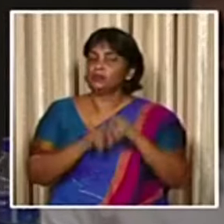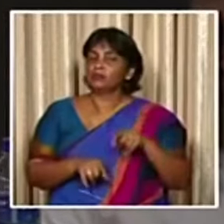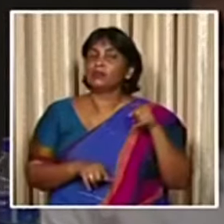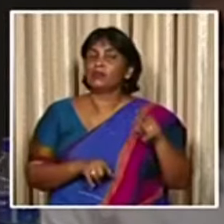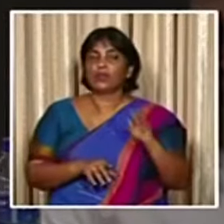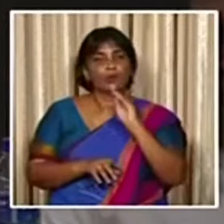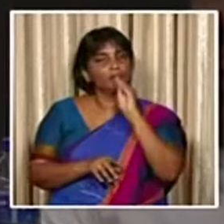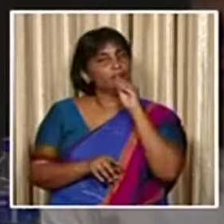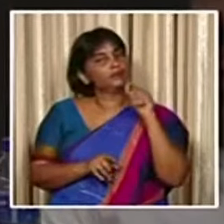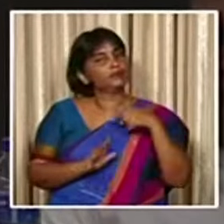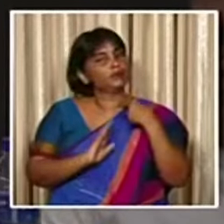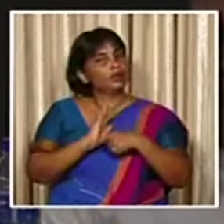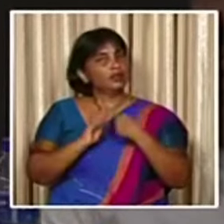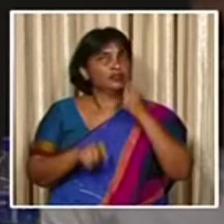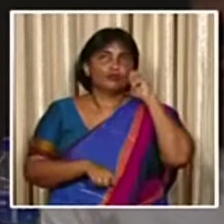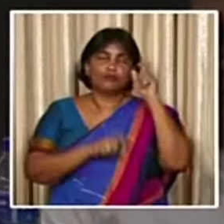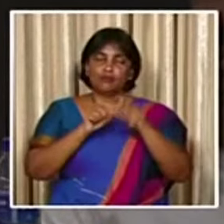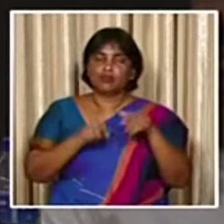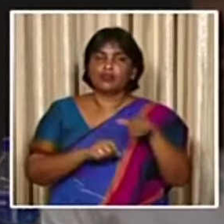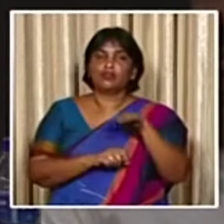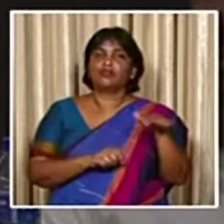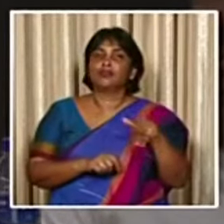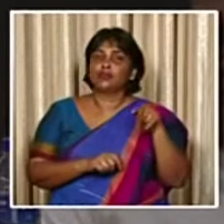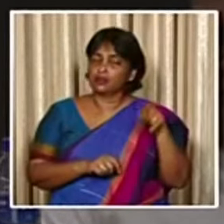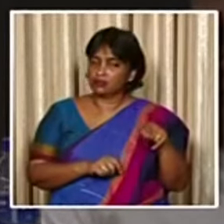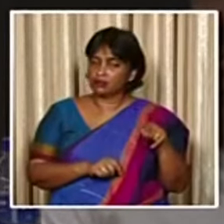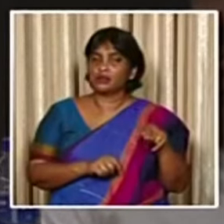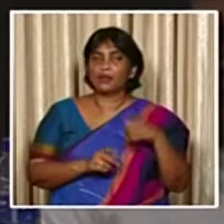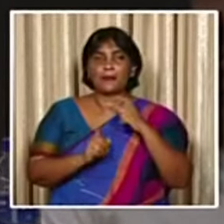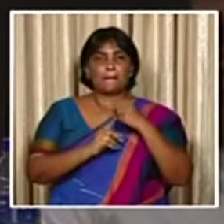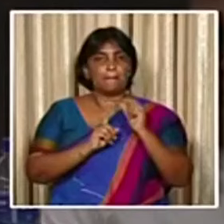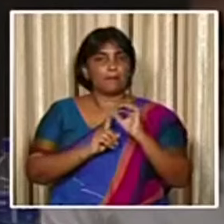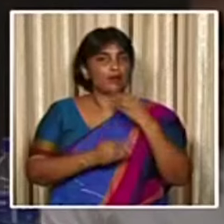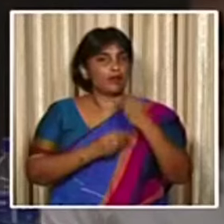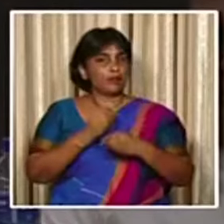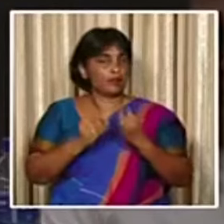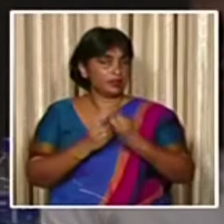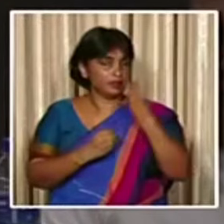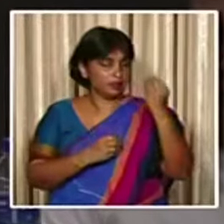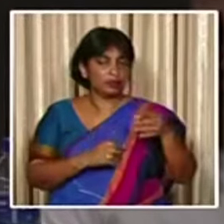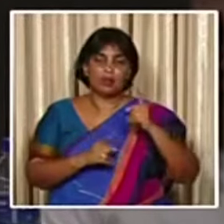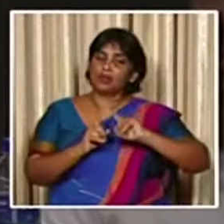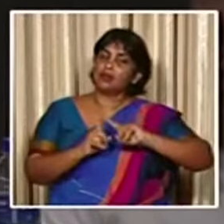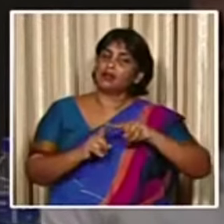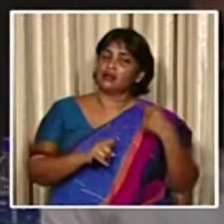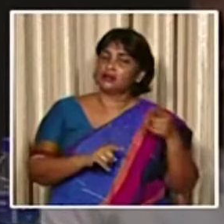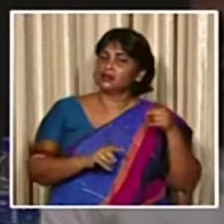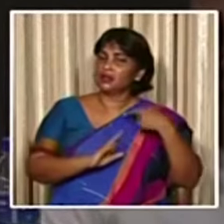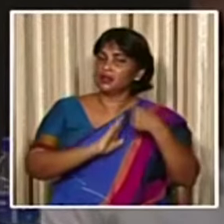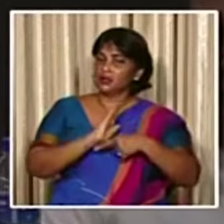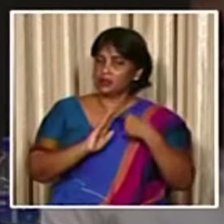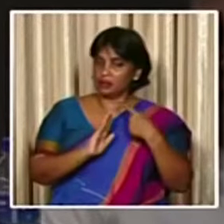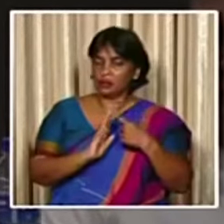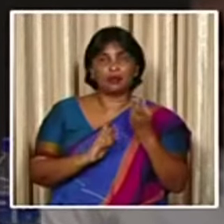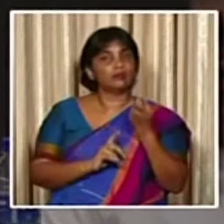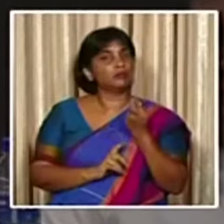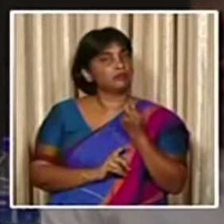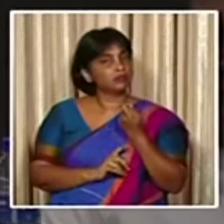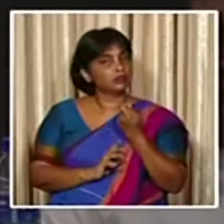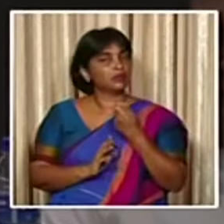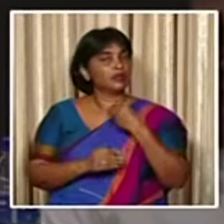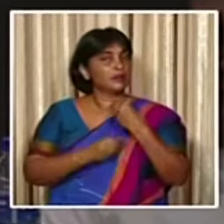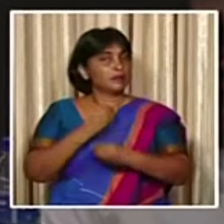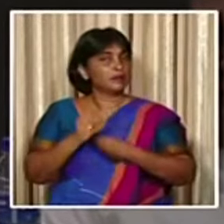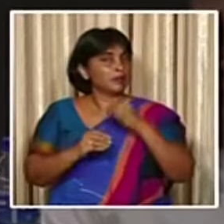එතකොට එක පැත්තකින් මේ රටේ ජනතාවගේ ඉඩම් මේ කොම්පැනි වලට දීලා තියෙනවා. අනිත් පැත්තෙන් මේ රටේ ධනය